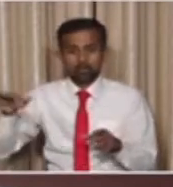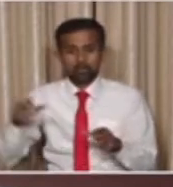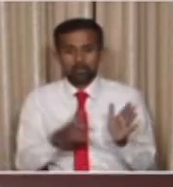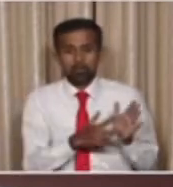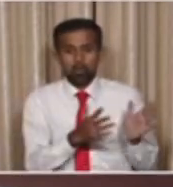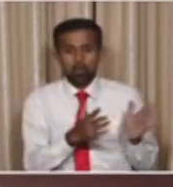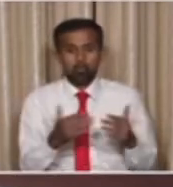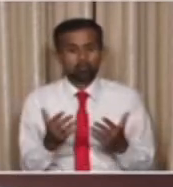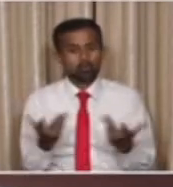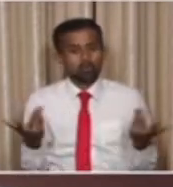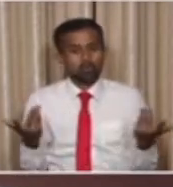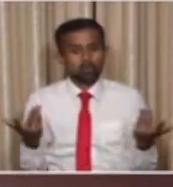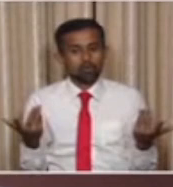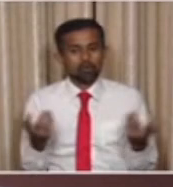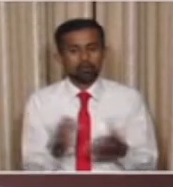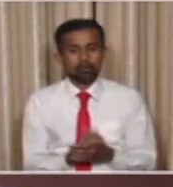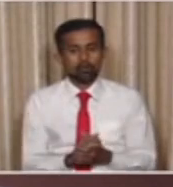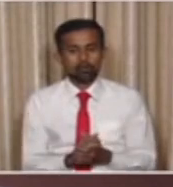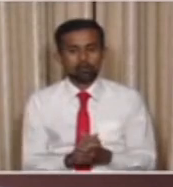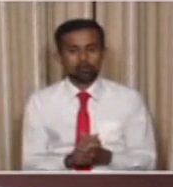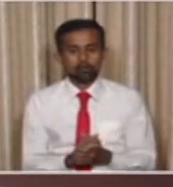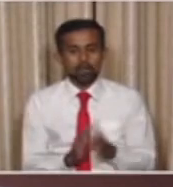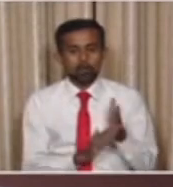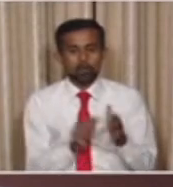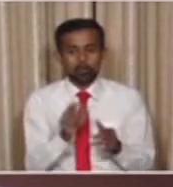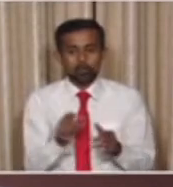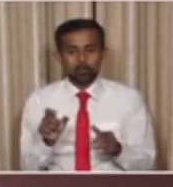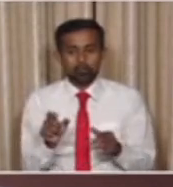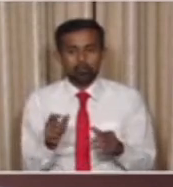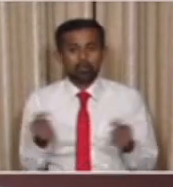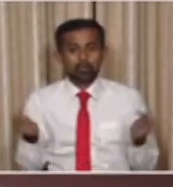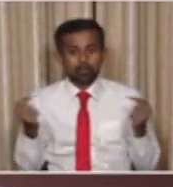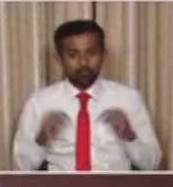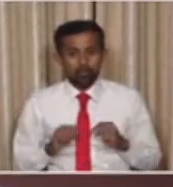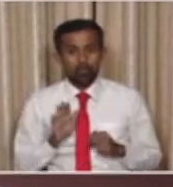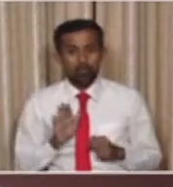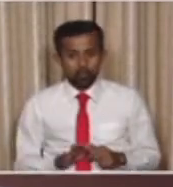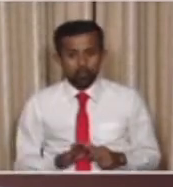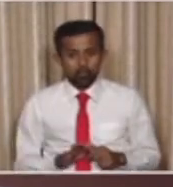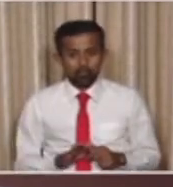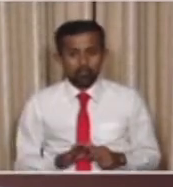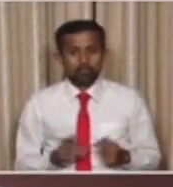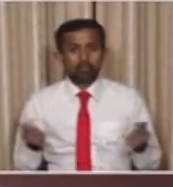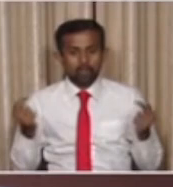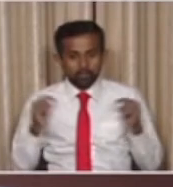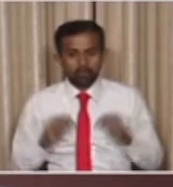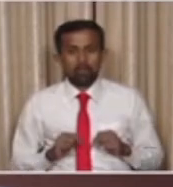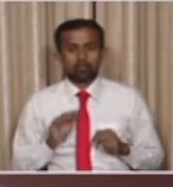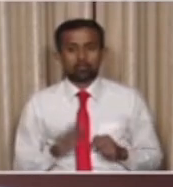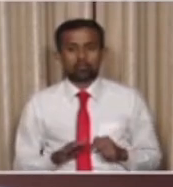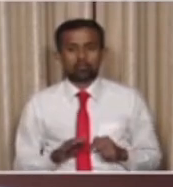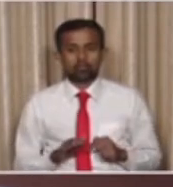හිස් වීමක් වෙන්නේ නෑනේ. ඔව්, සමාජිකයන්ට දෙන්න හරි කැඳවන්න ඕනනේ. හරිද, කැඳවන්න ඕන. ඒ විතරක්